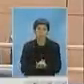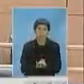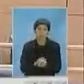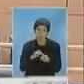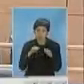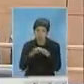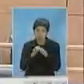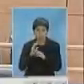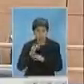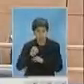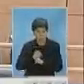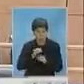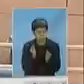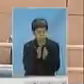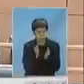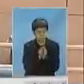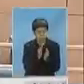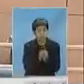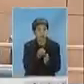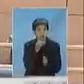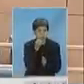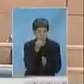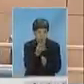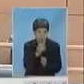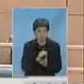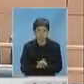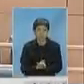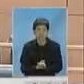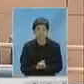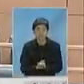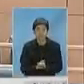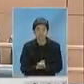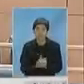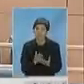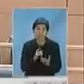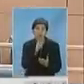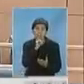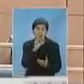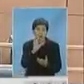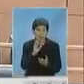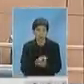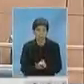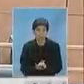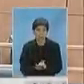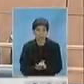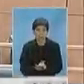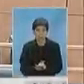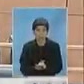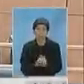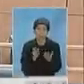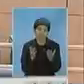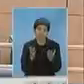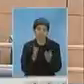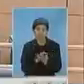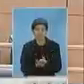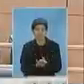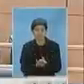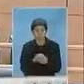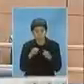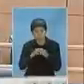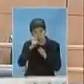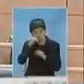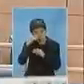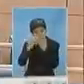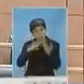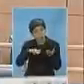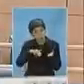พรรคประชาธิปัตย์เได้คะแนนมากกว่าในคื้นพื้นที่แข็งแรงทางการเมืองไม่ว่ากันปรากฏว่าพรรค